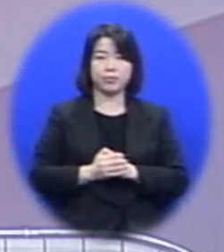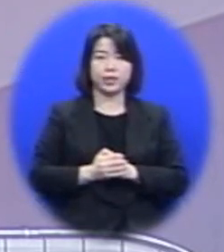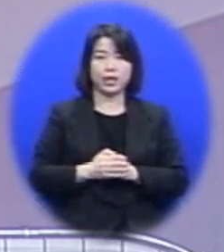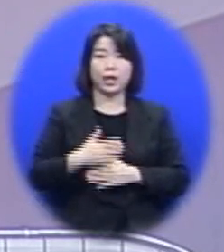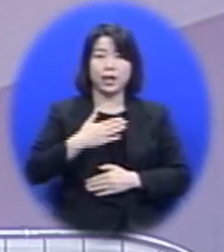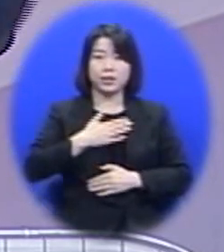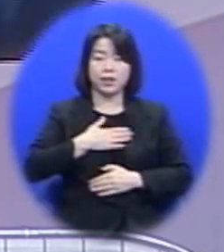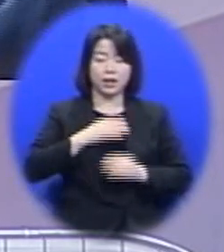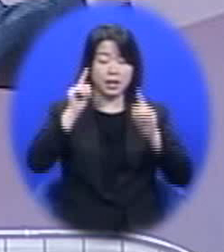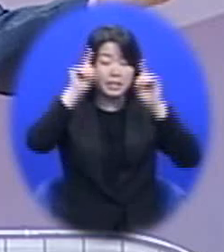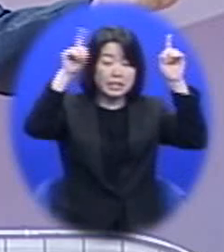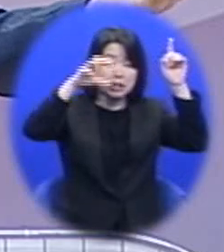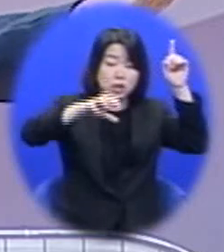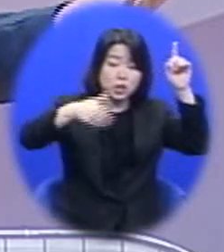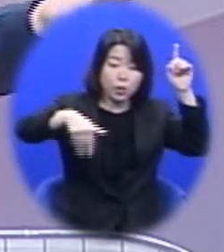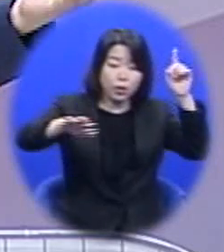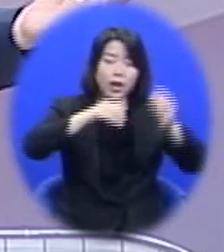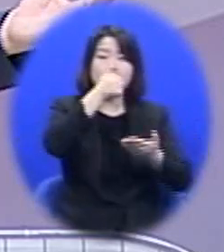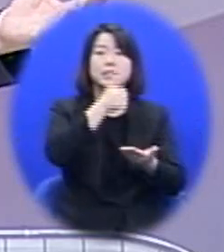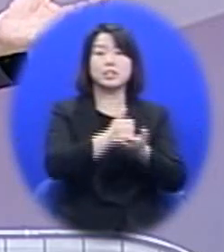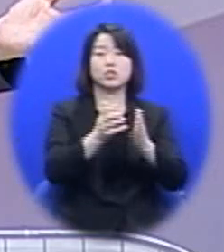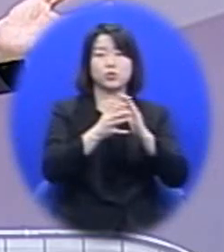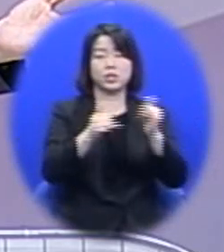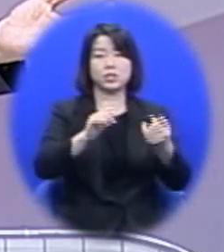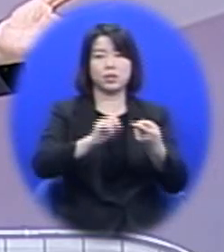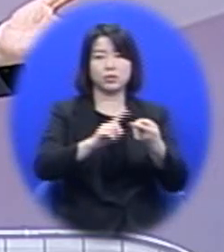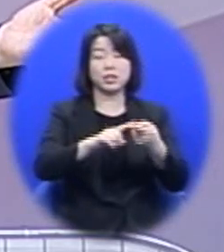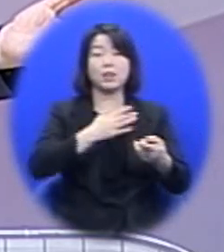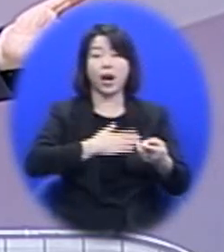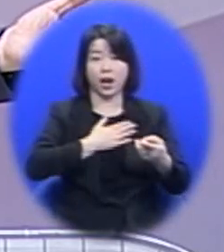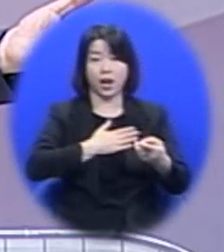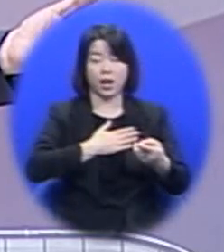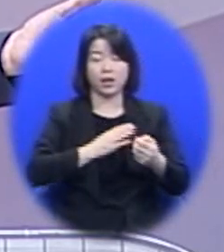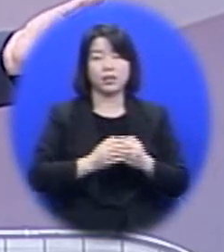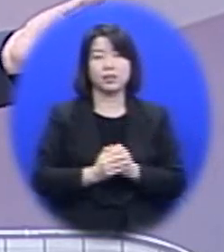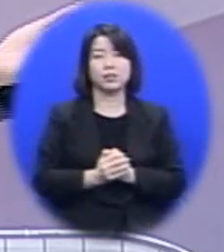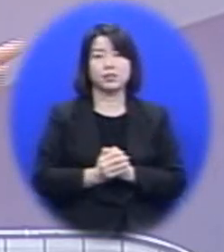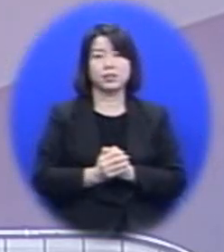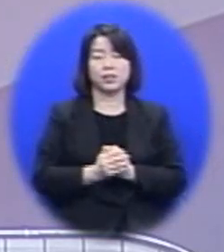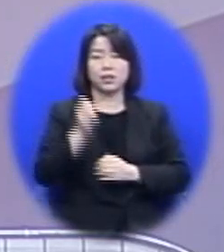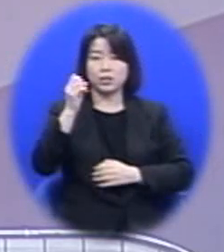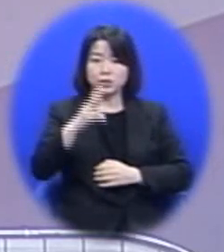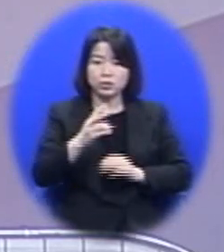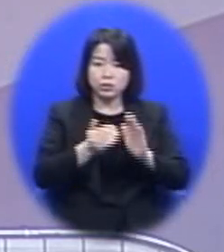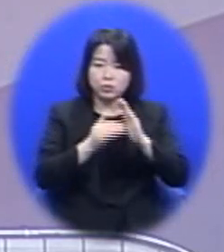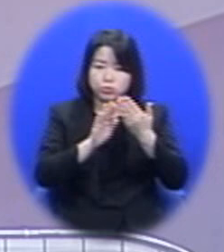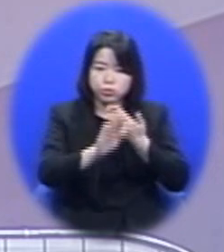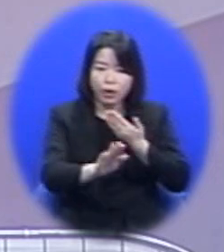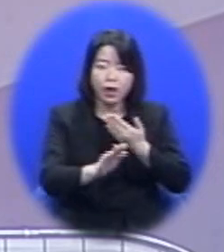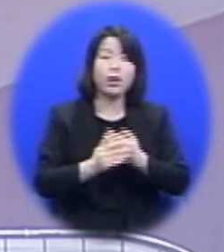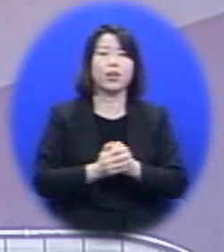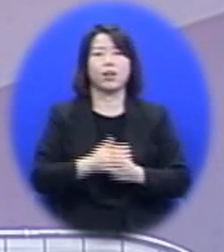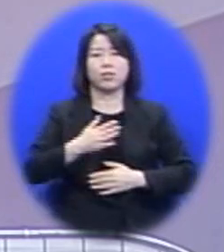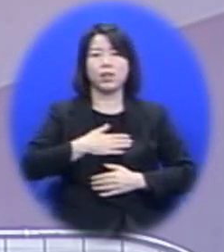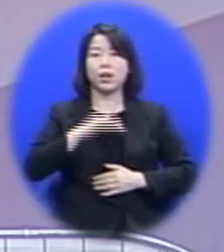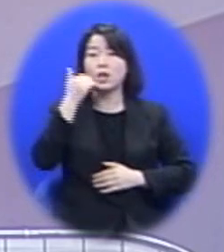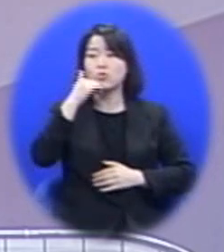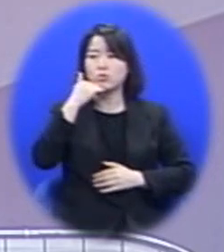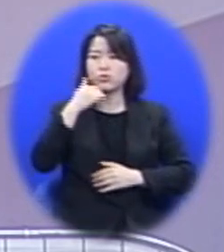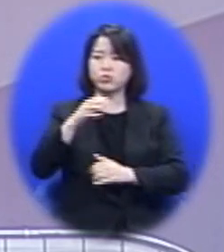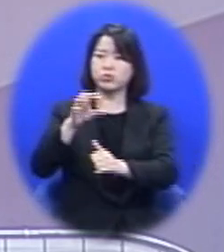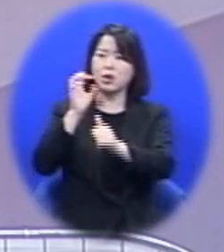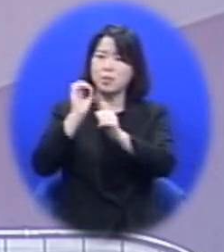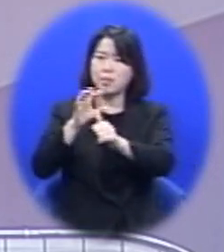내가 지옥에 갈 수밖에 없는 죄인인 것을 이제는 알았어요. 그러고 나니까 내가 누구를